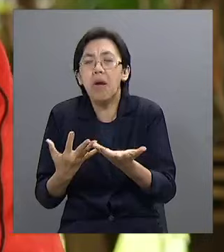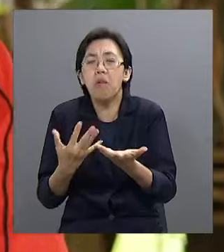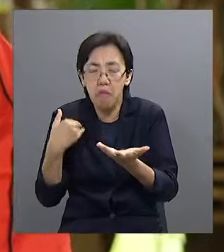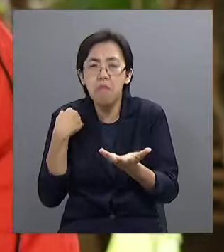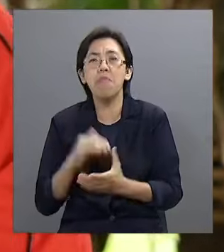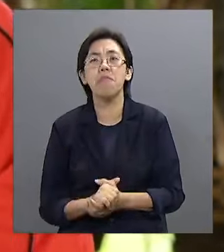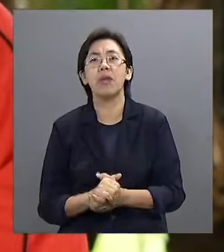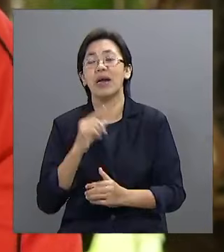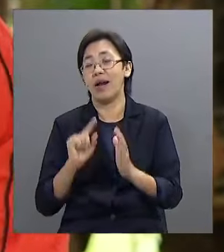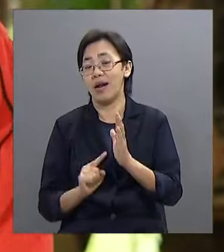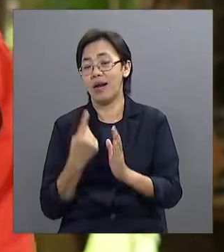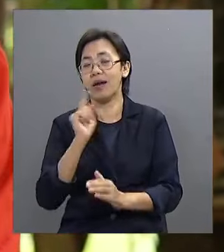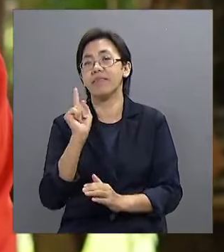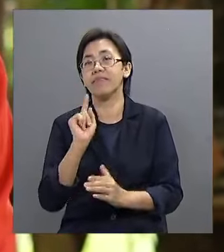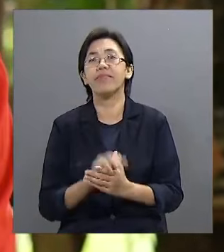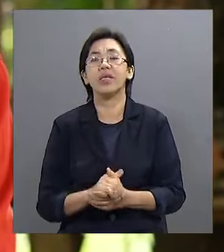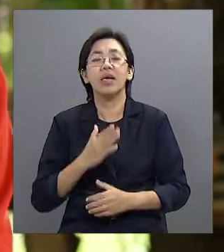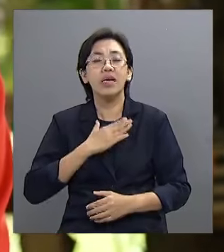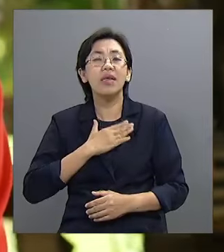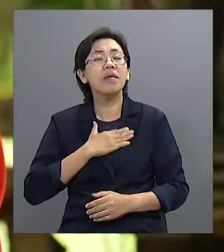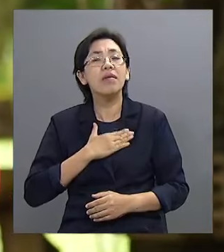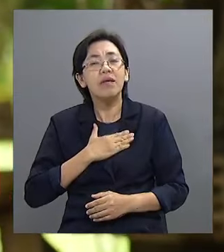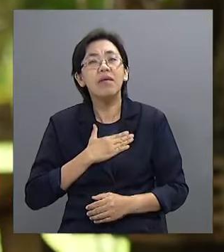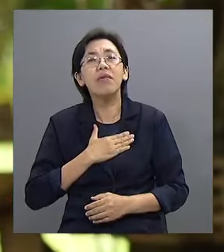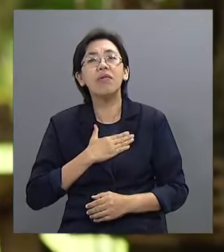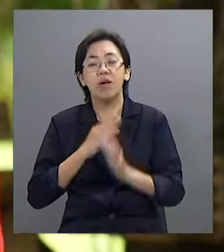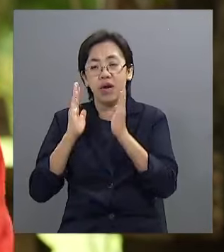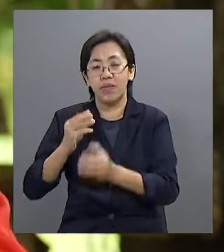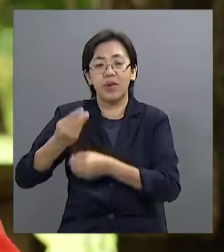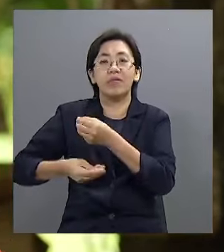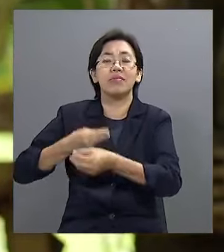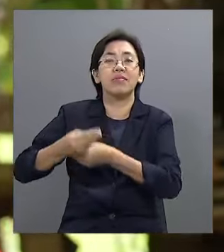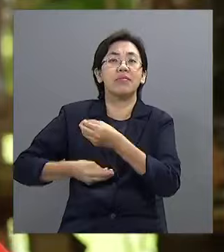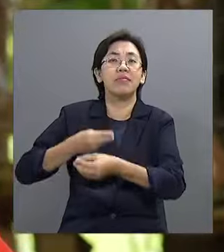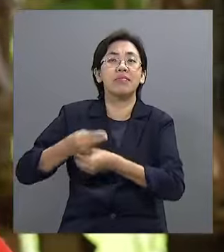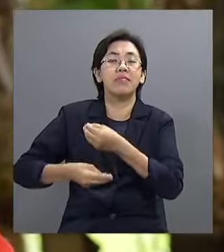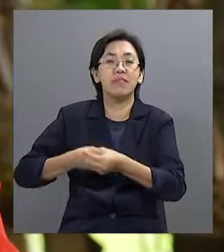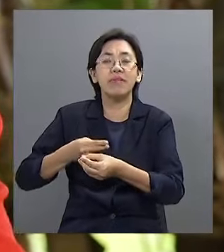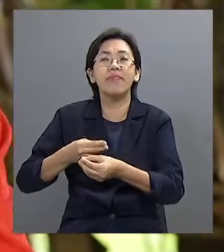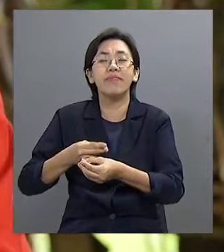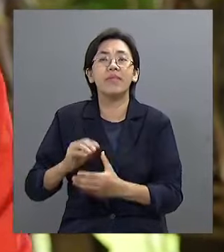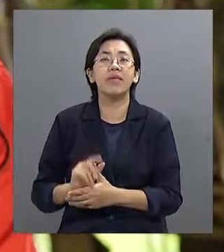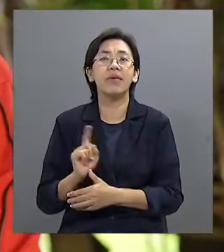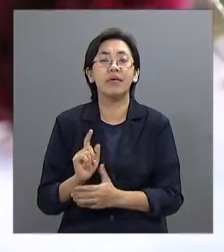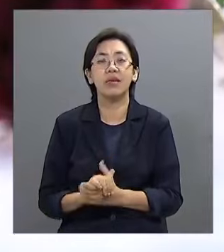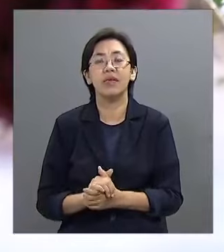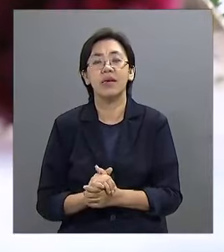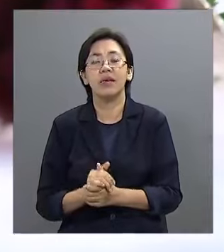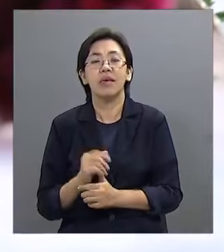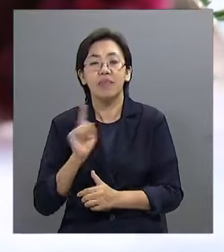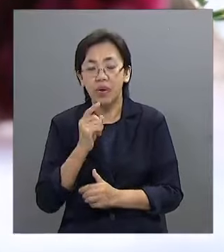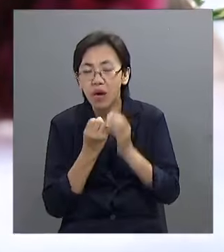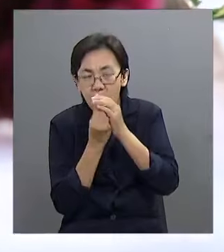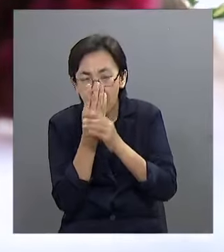เหมือนด้วยความบังเอิญกันนะก็คือมีเซลล์นะเซลล์ที่เขาซื้อเขาบอกว่าพ่อทำกุหลาบสดแบบนี้ราค